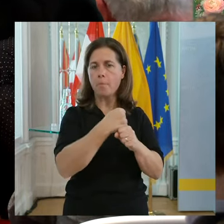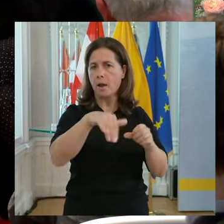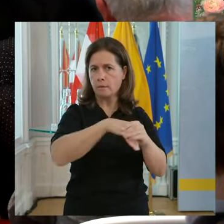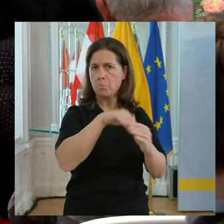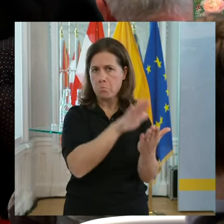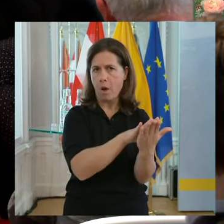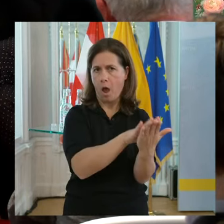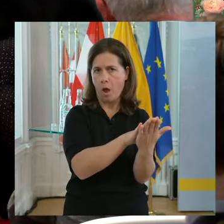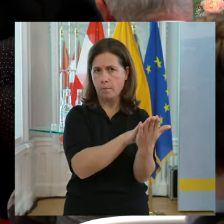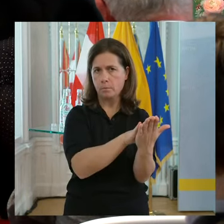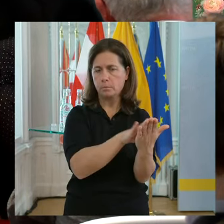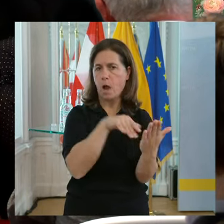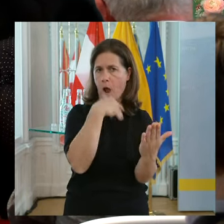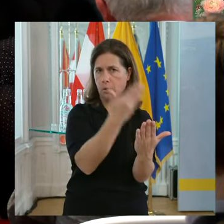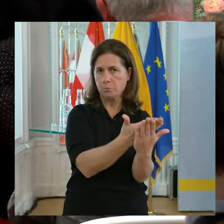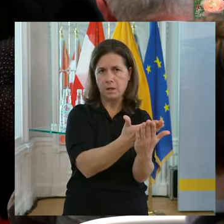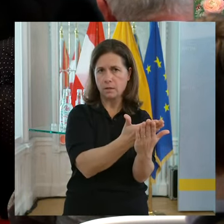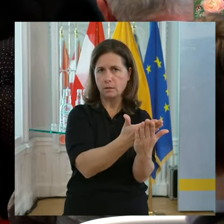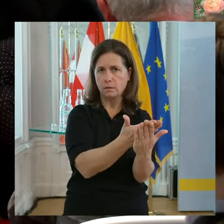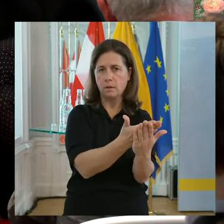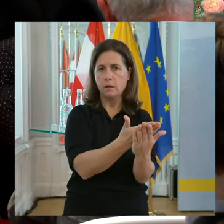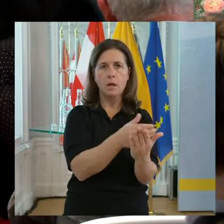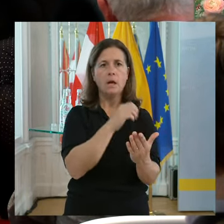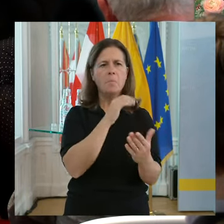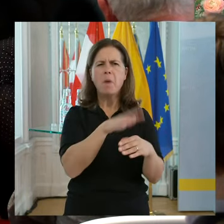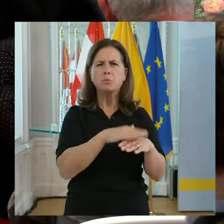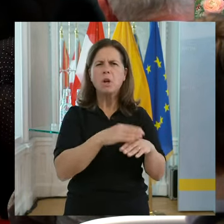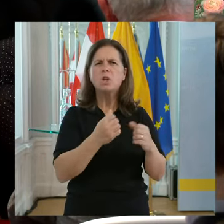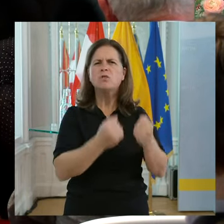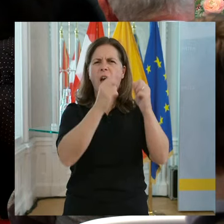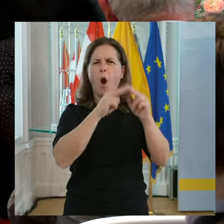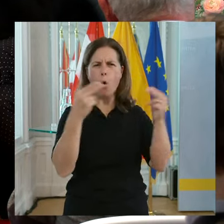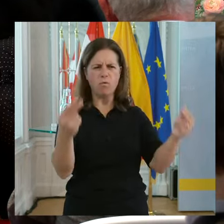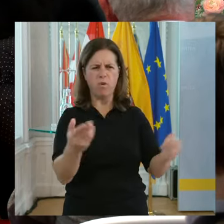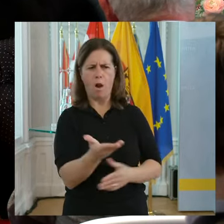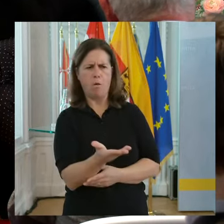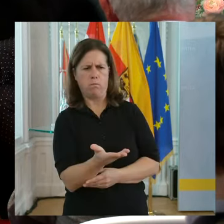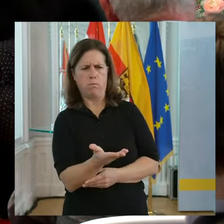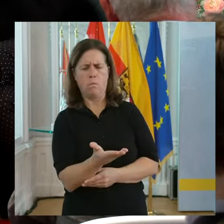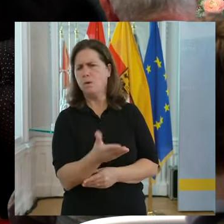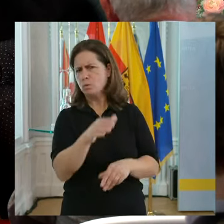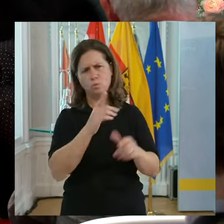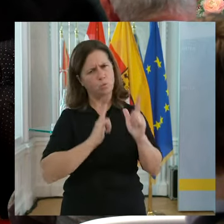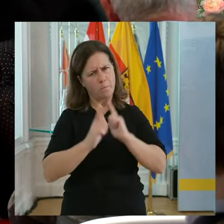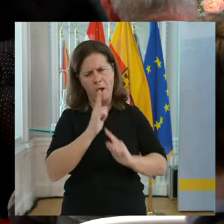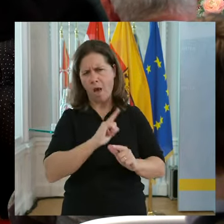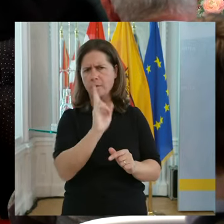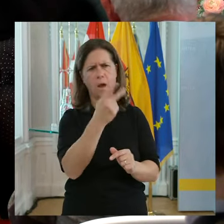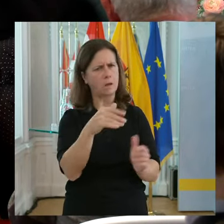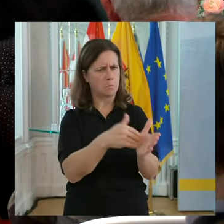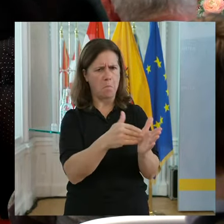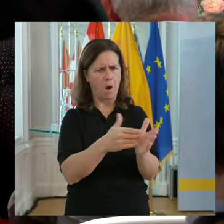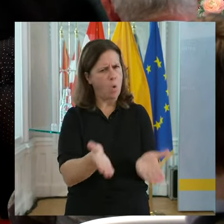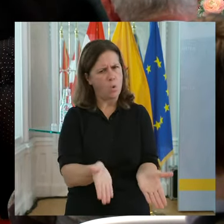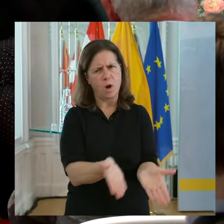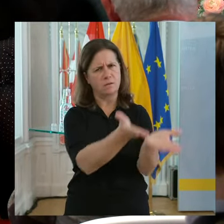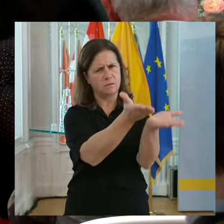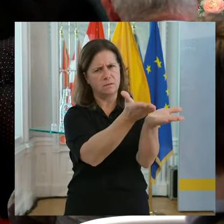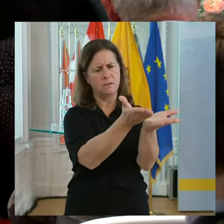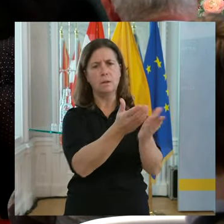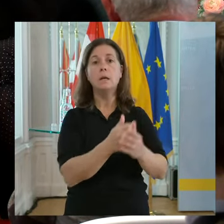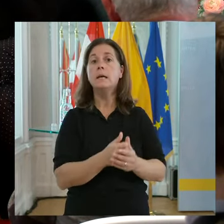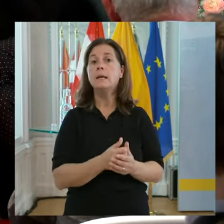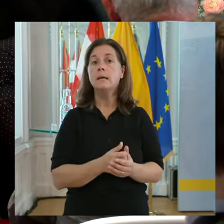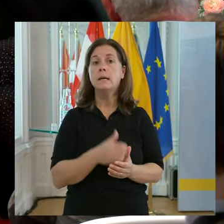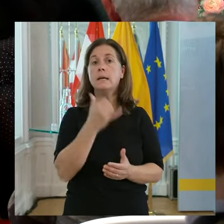zu bieten und nicht nach irgendeinem schweren Unfall zu sagen, tut mir leid, kann ich nicht mehr brauchen, sondern da wird bei